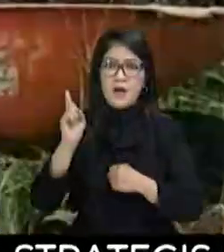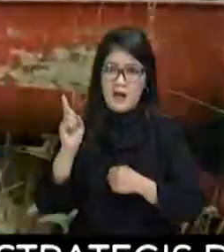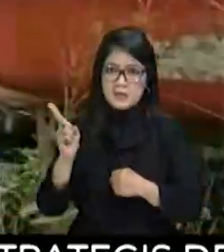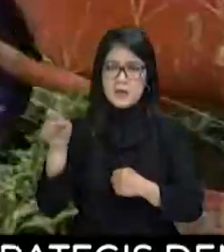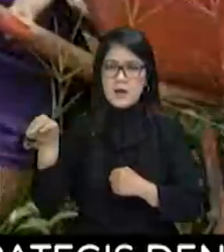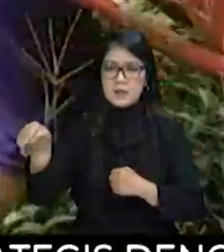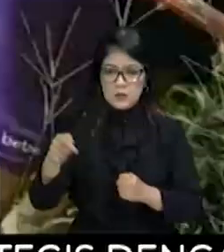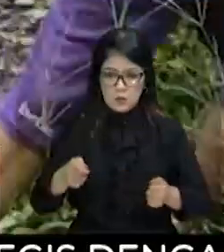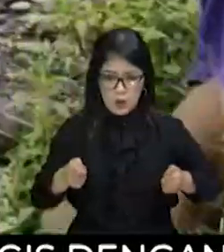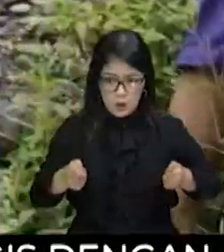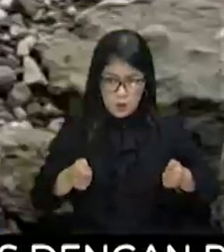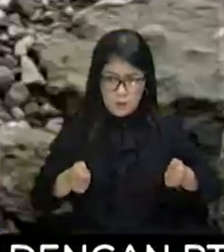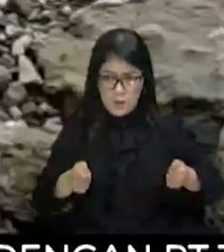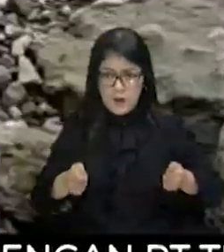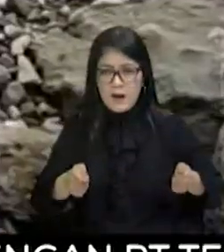atau terobak besi.